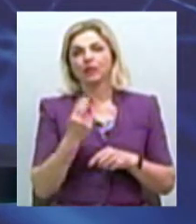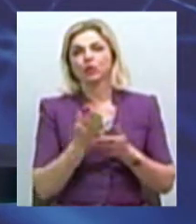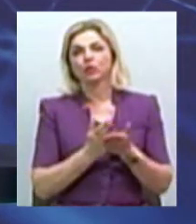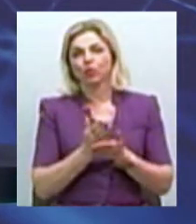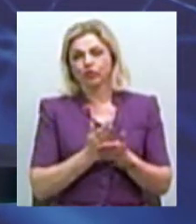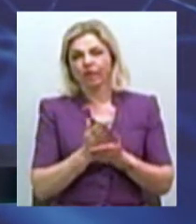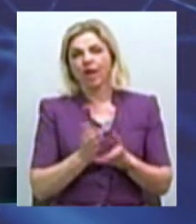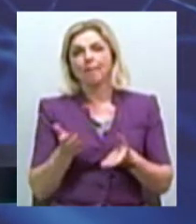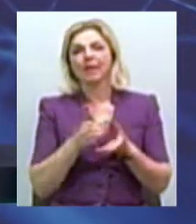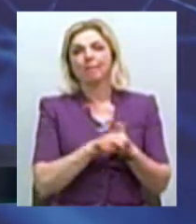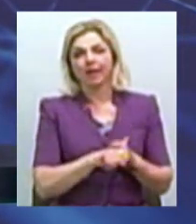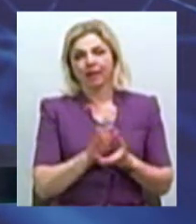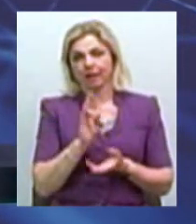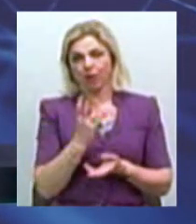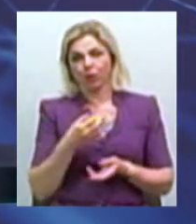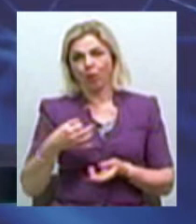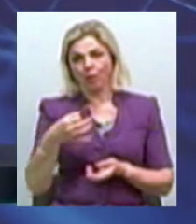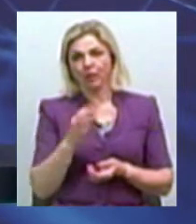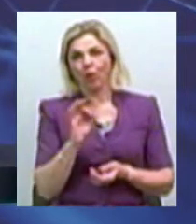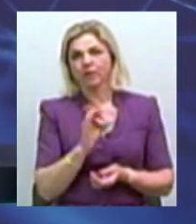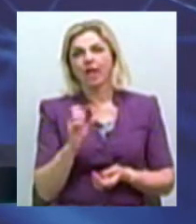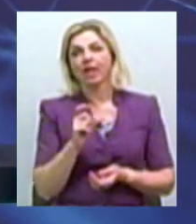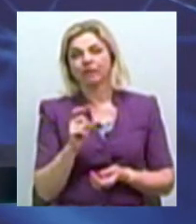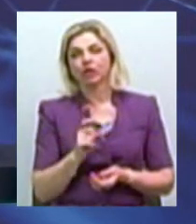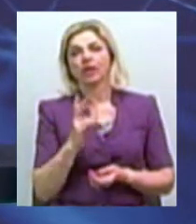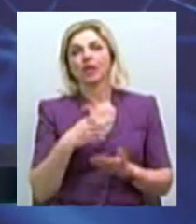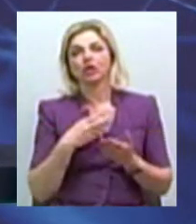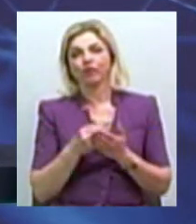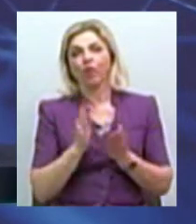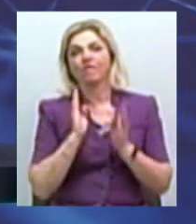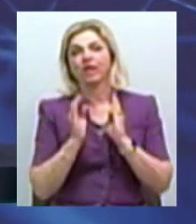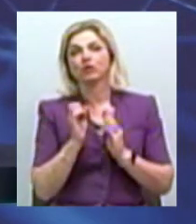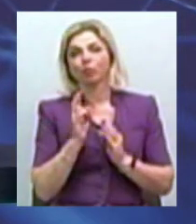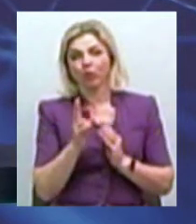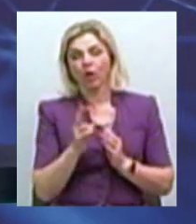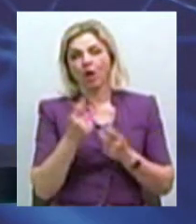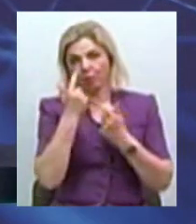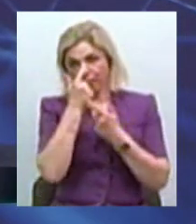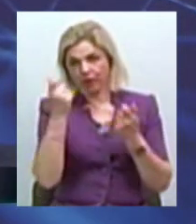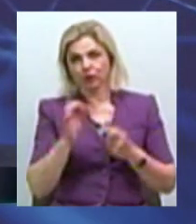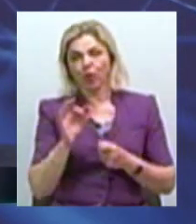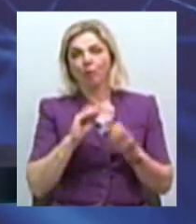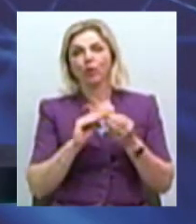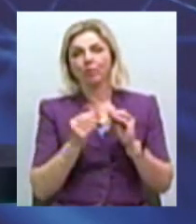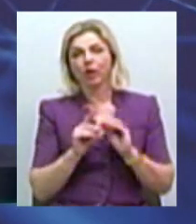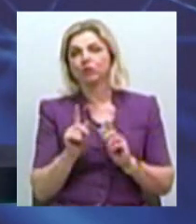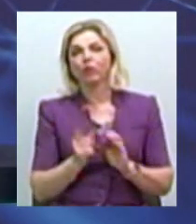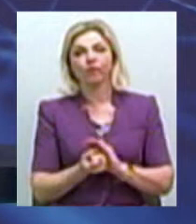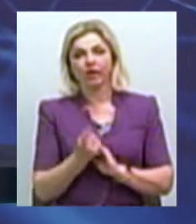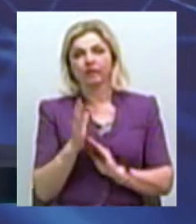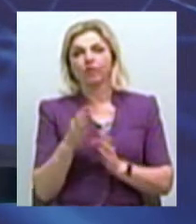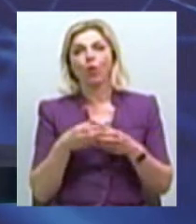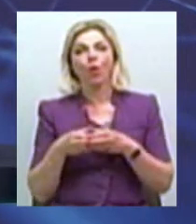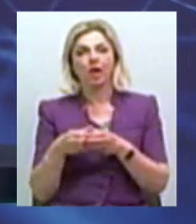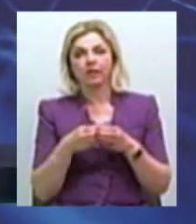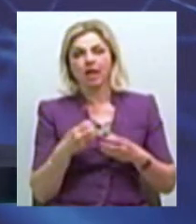і примирення у Миколаївській області Оксана Євченко на своїй сторінці у Фейсбуці повідомила про проблеми, що виникли у